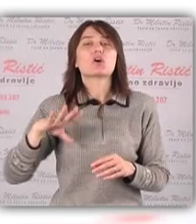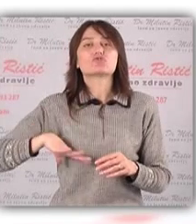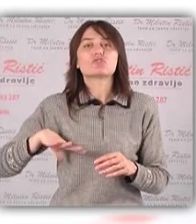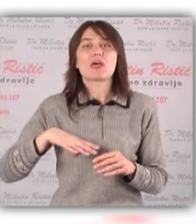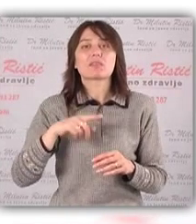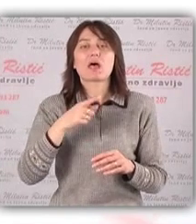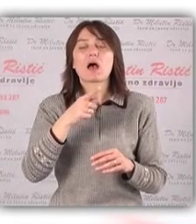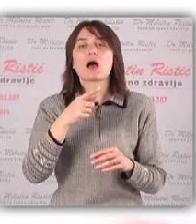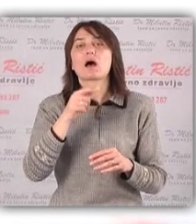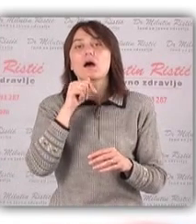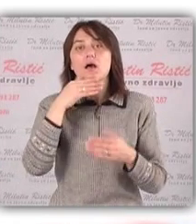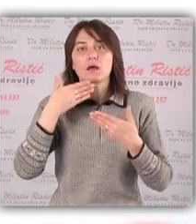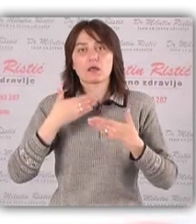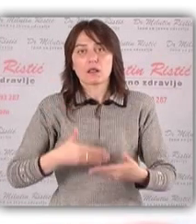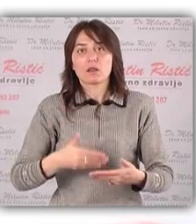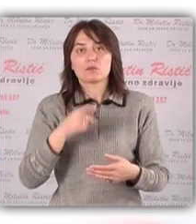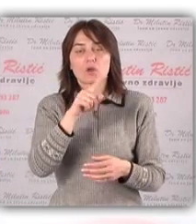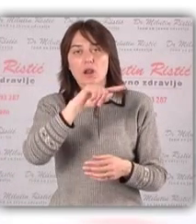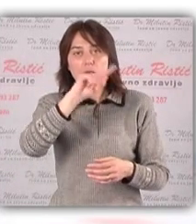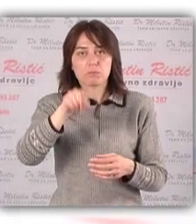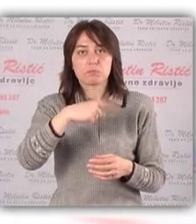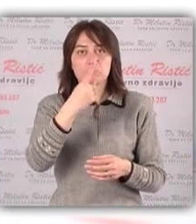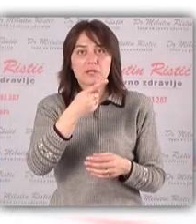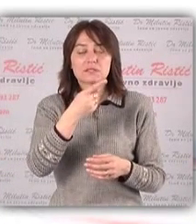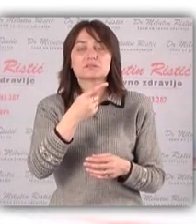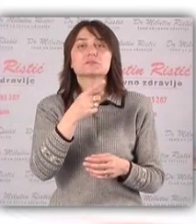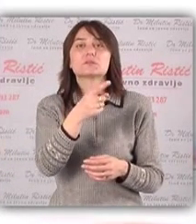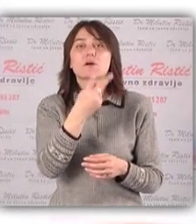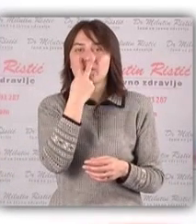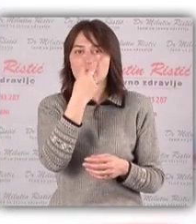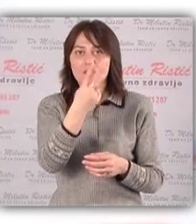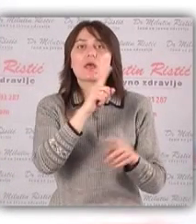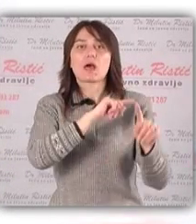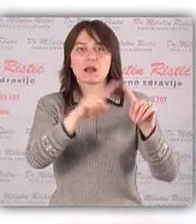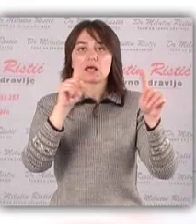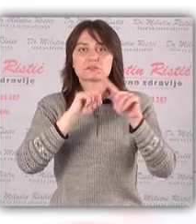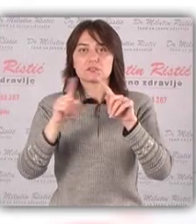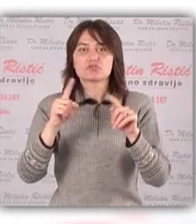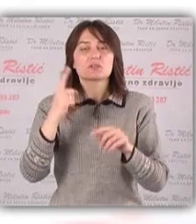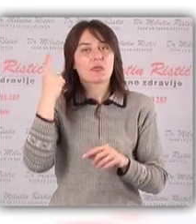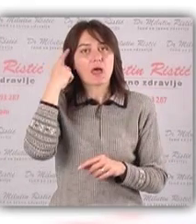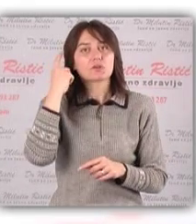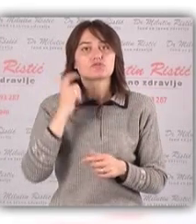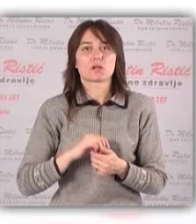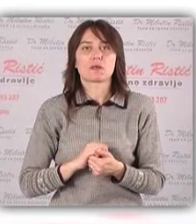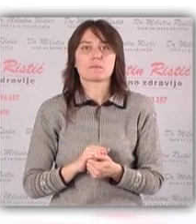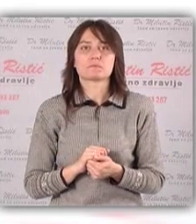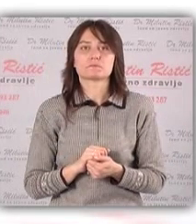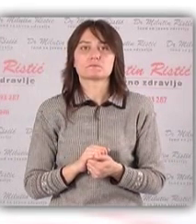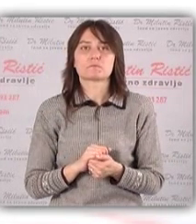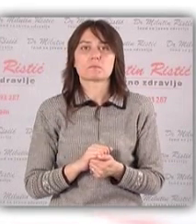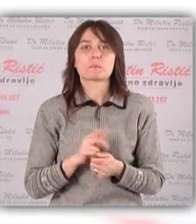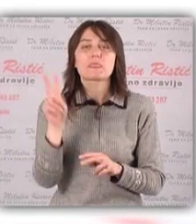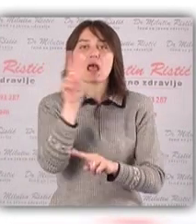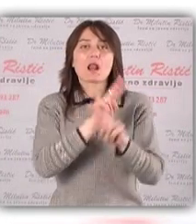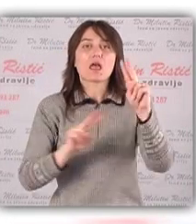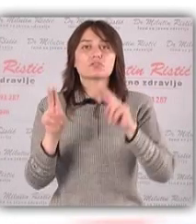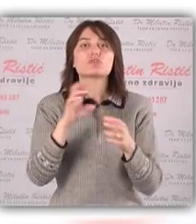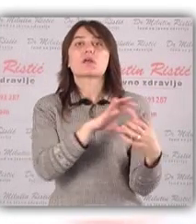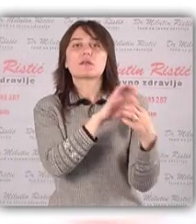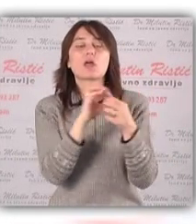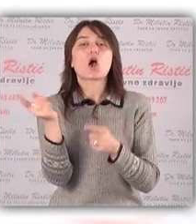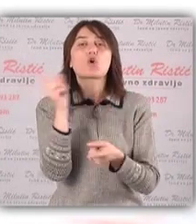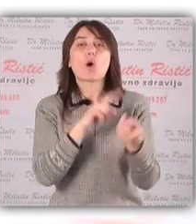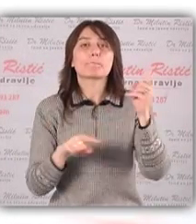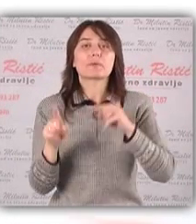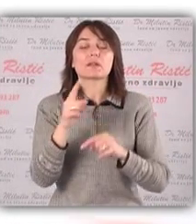žena vaginalnog sekreta, odnosno cervikalnog brisa, identifikacija uzročnika na različite načine.